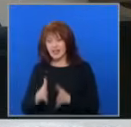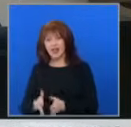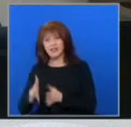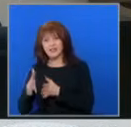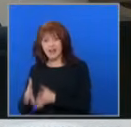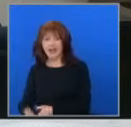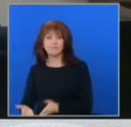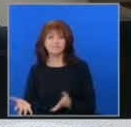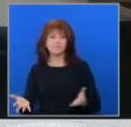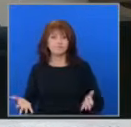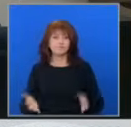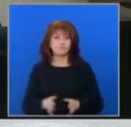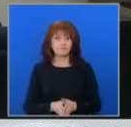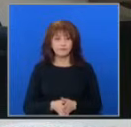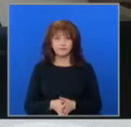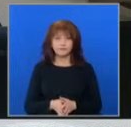на така